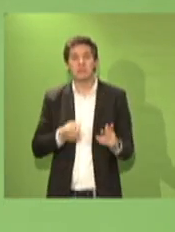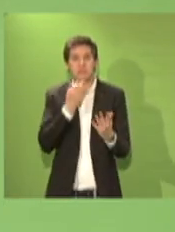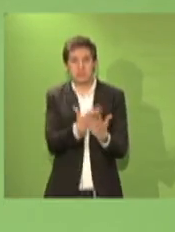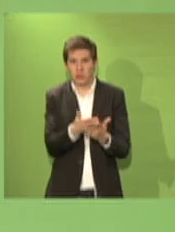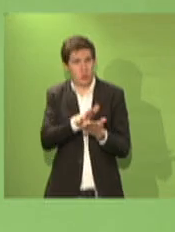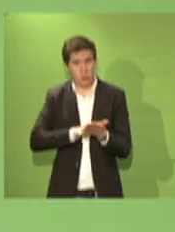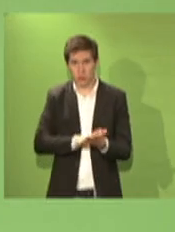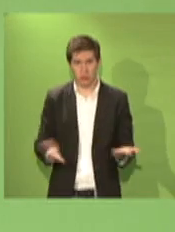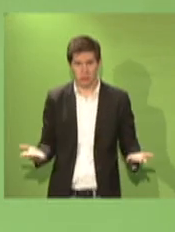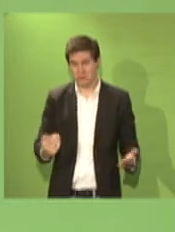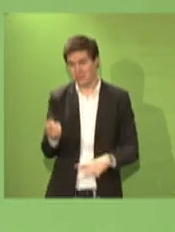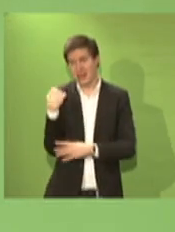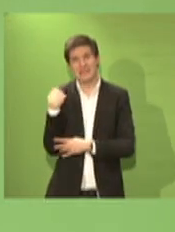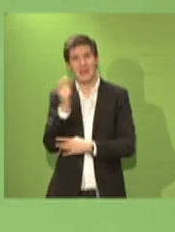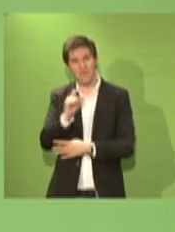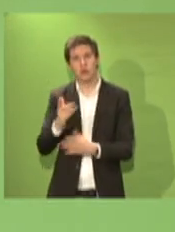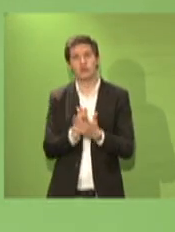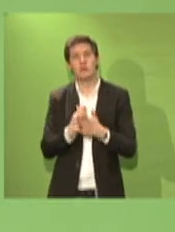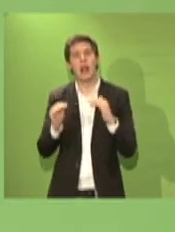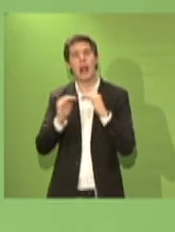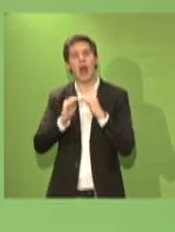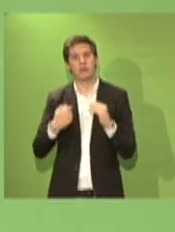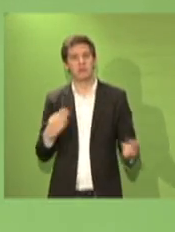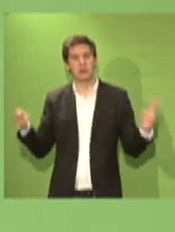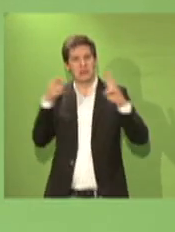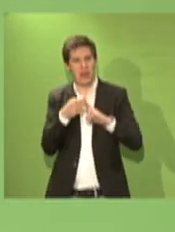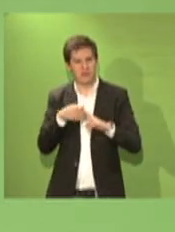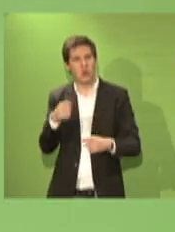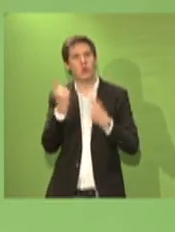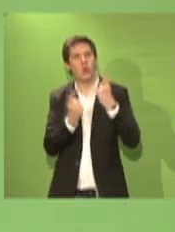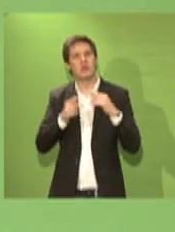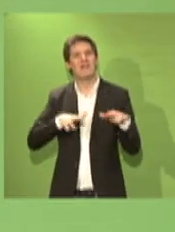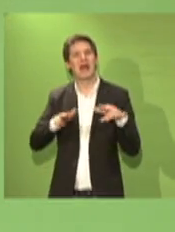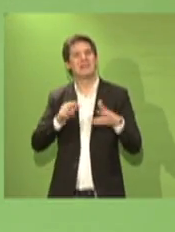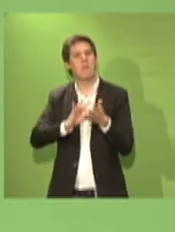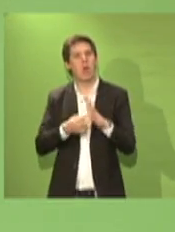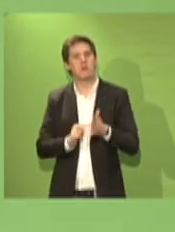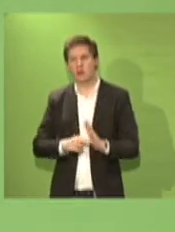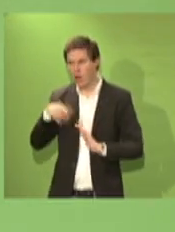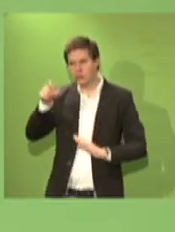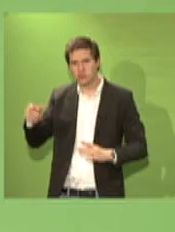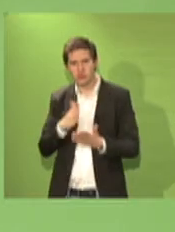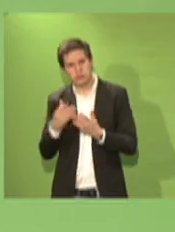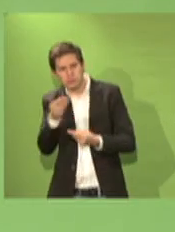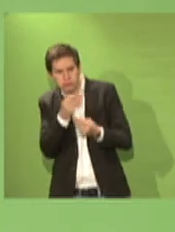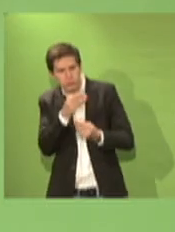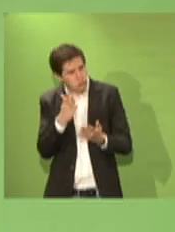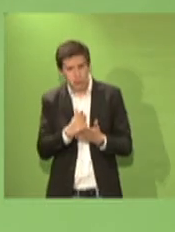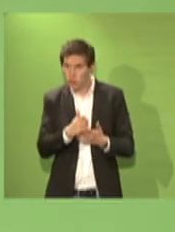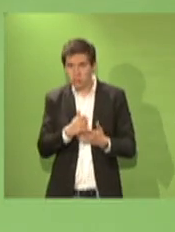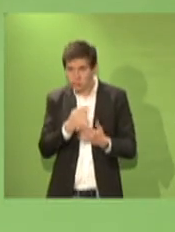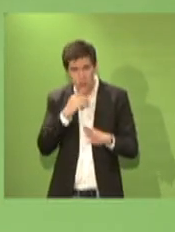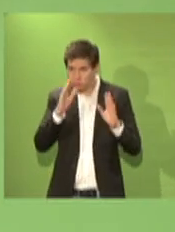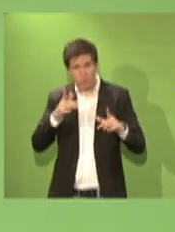Woche ein großes Bund-Länder-Treffen in Berlin der grünen Verkehrspolitiker. Es gibt noch keine klare Perspektive, dass die